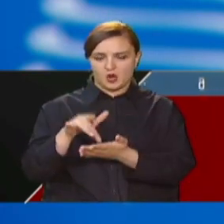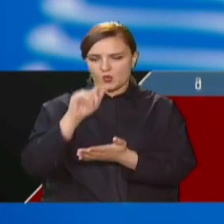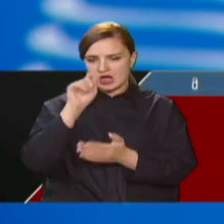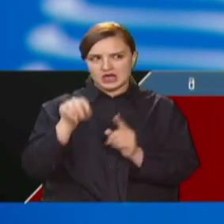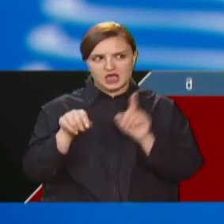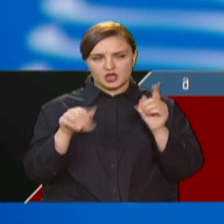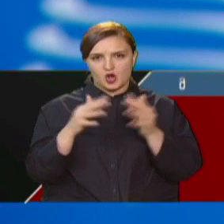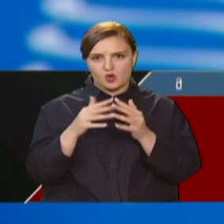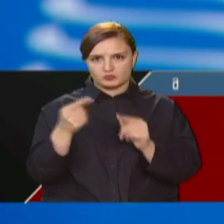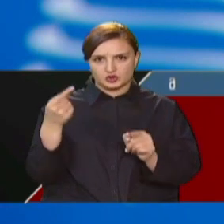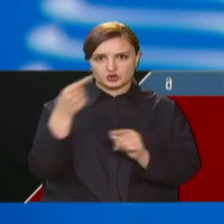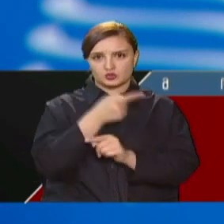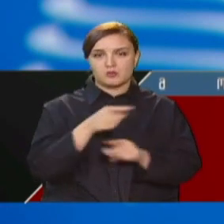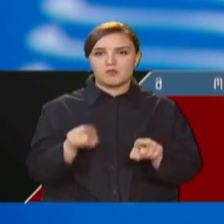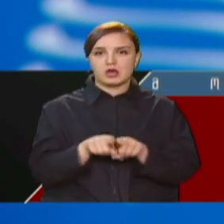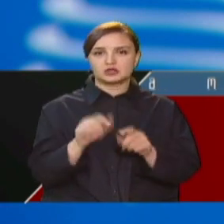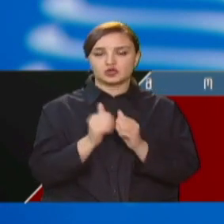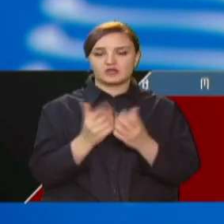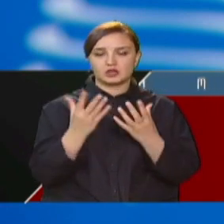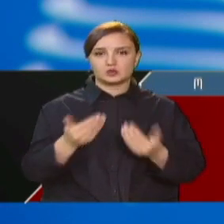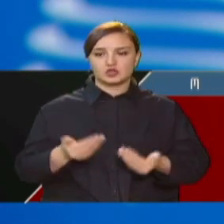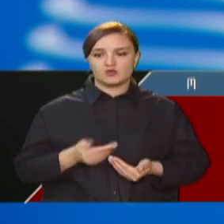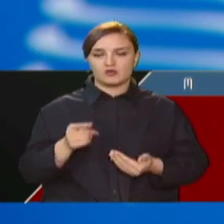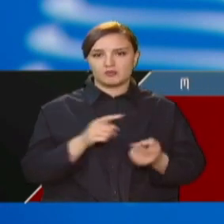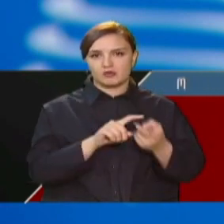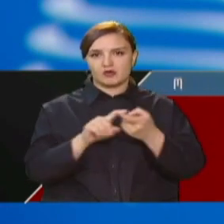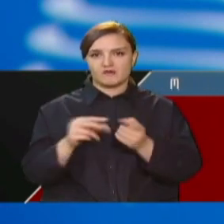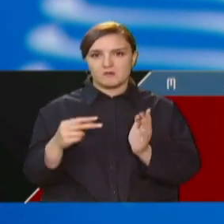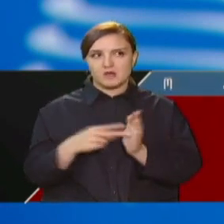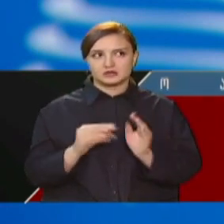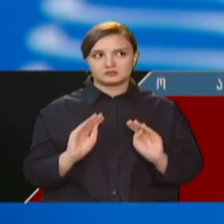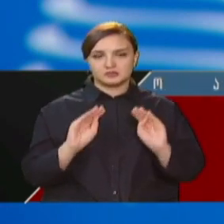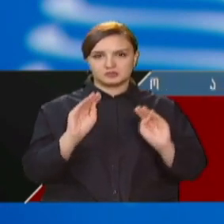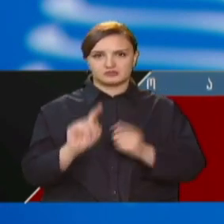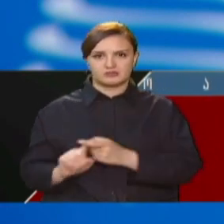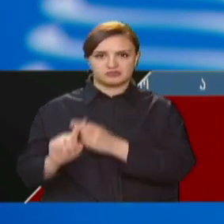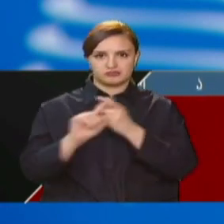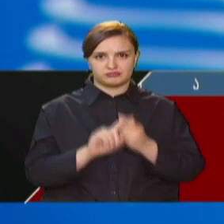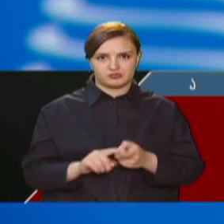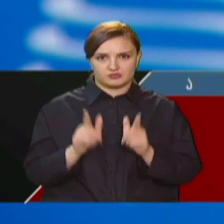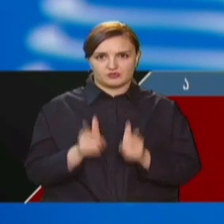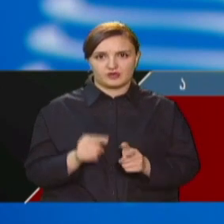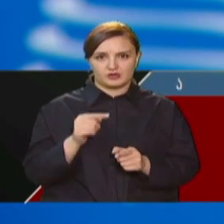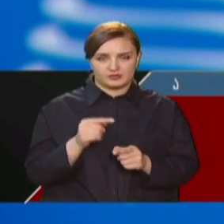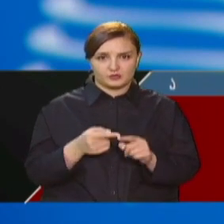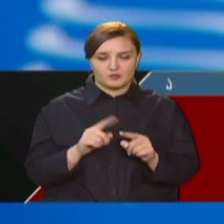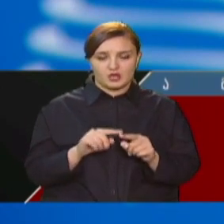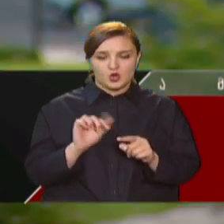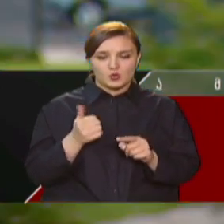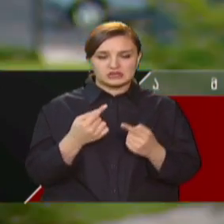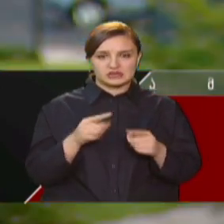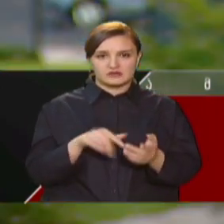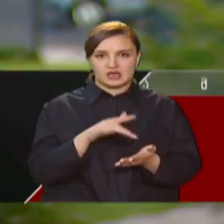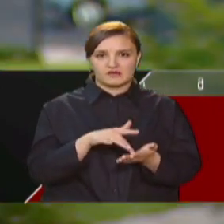უკრაინაში მიმდინარე ომისგან, ყოველდღიურ ცხოვრებაზე გავლენა აქვს, ფასებზე აქაც იგივე გავლენა აქვს, როგორც სხვა